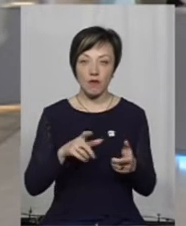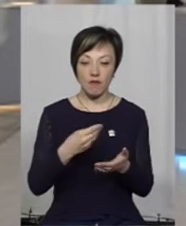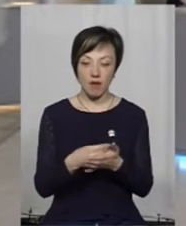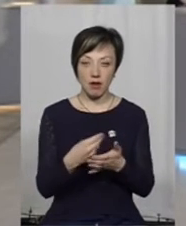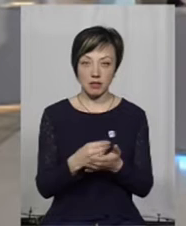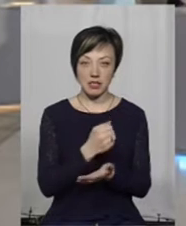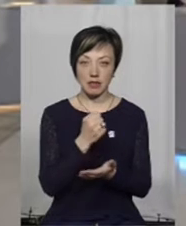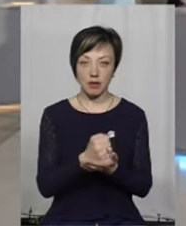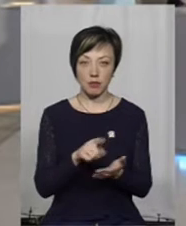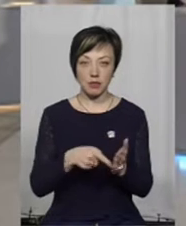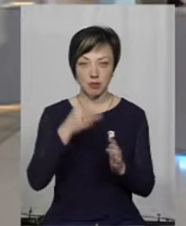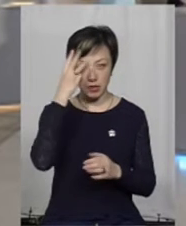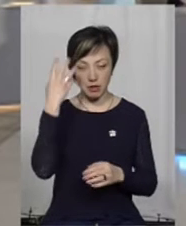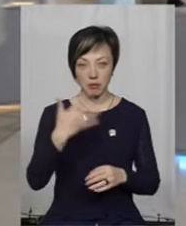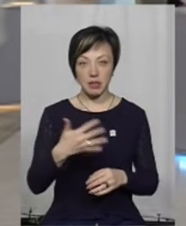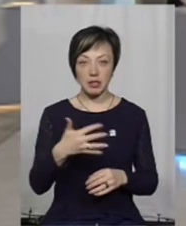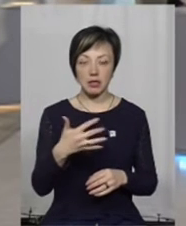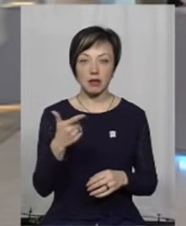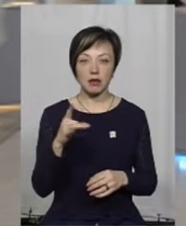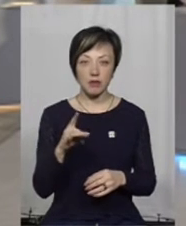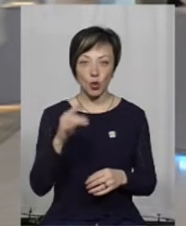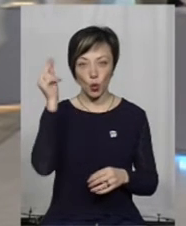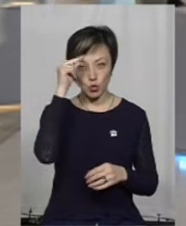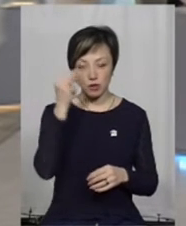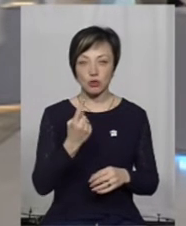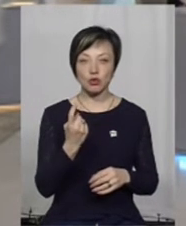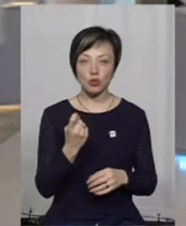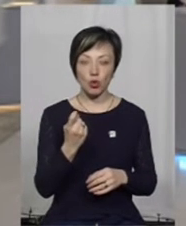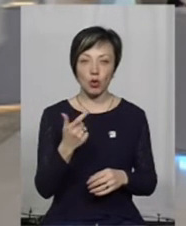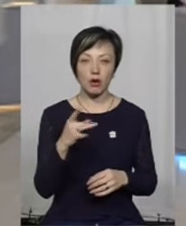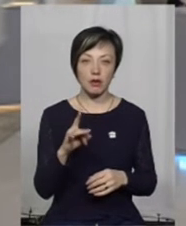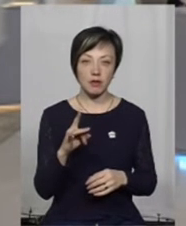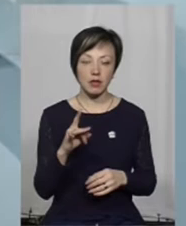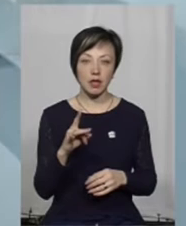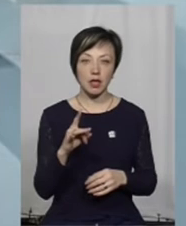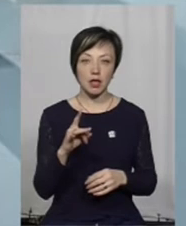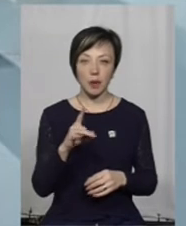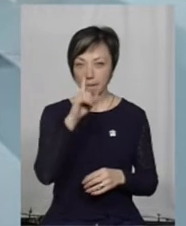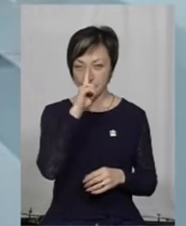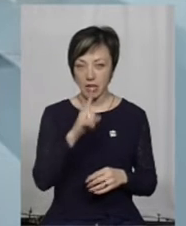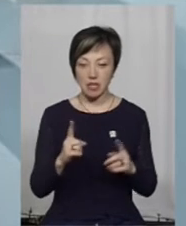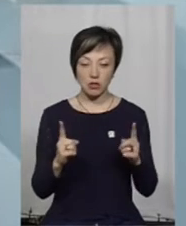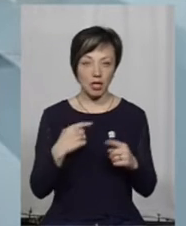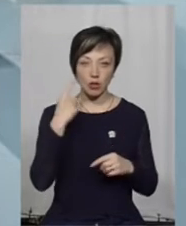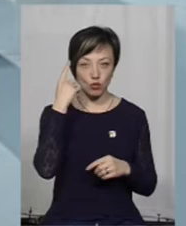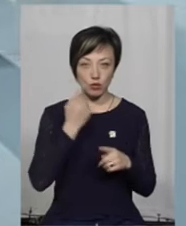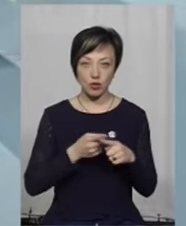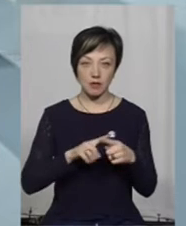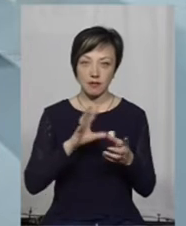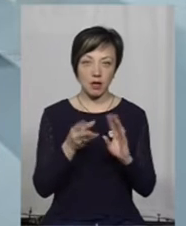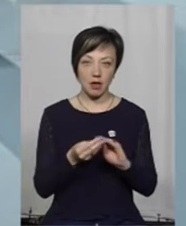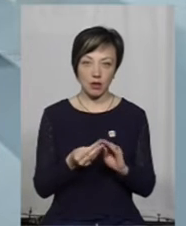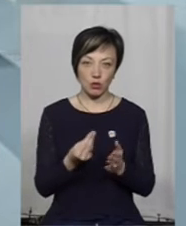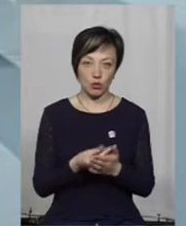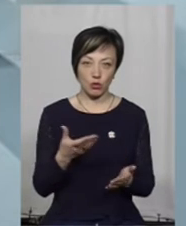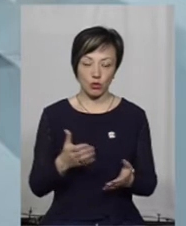проїзного квитка, яка затверджена в місті Хмельницького, це 50 гривень учнівський, 100 гривень місячний. Я не думаю, що це взагалі